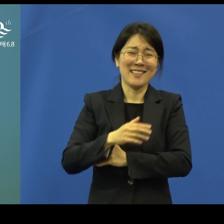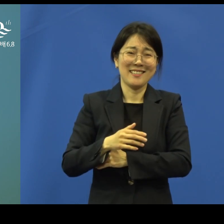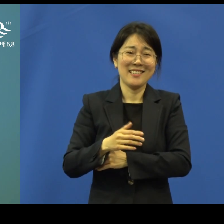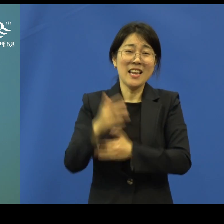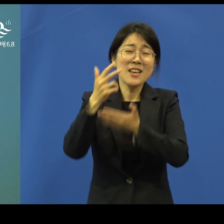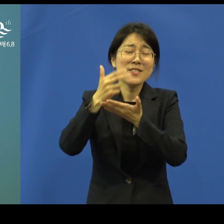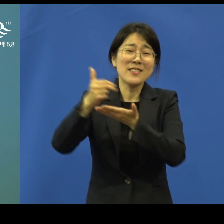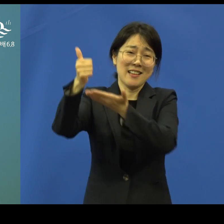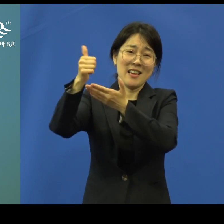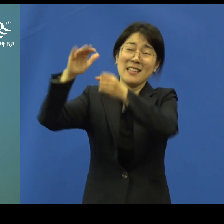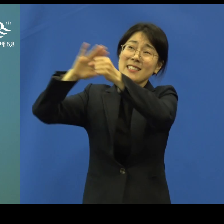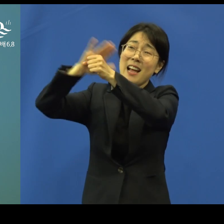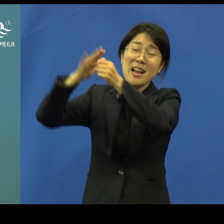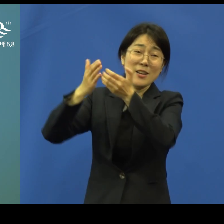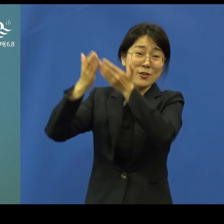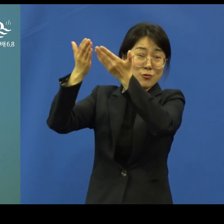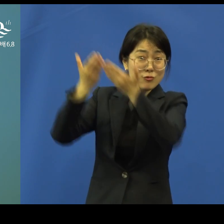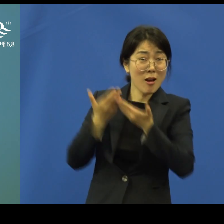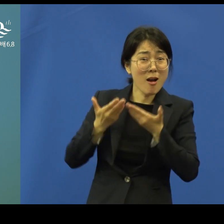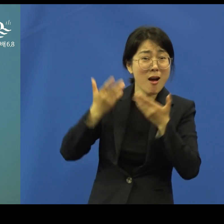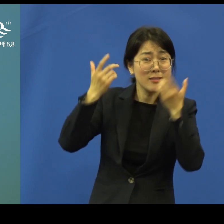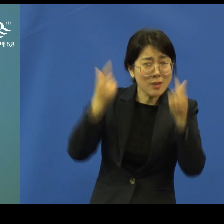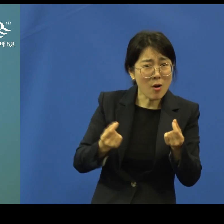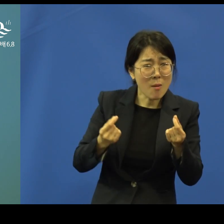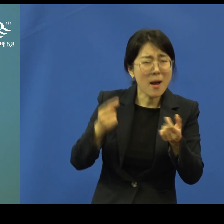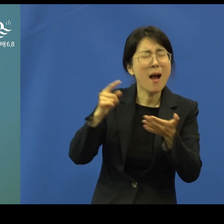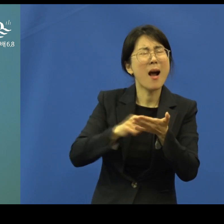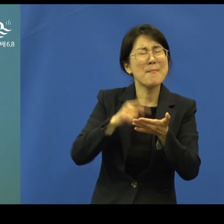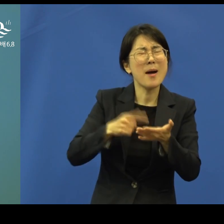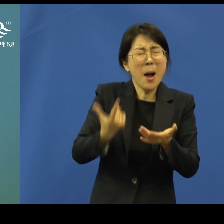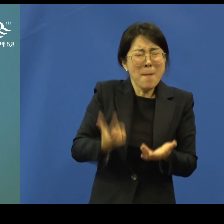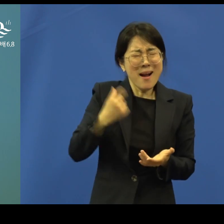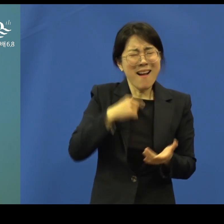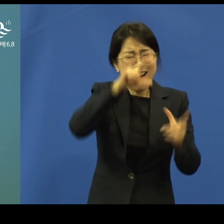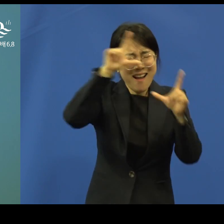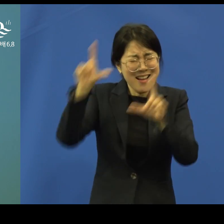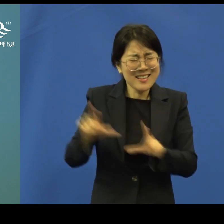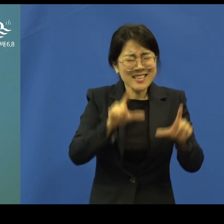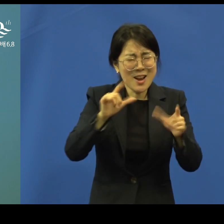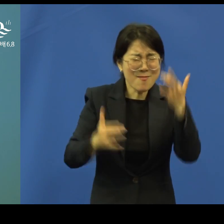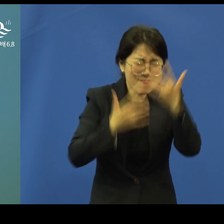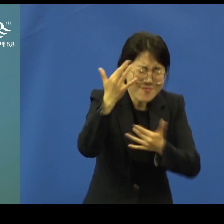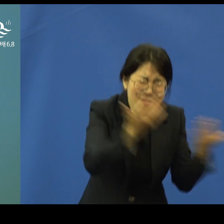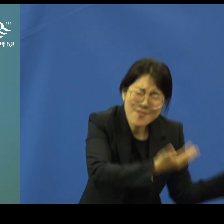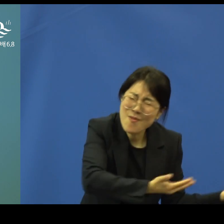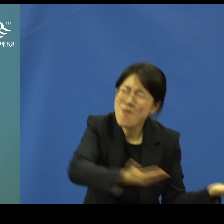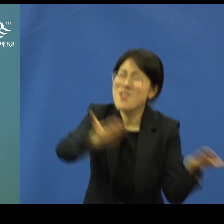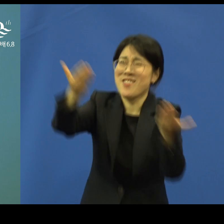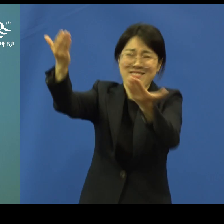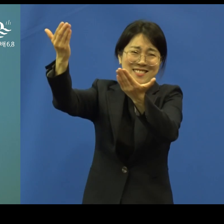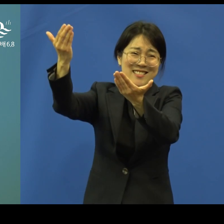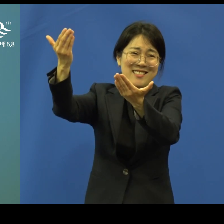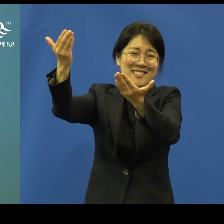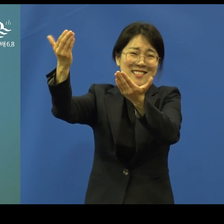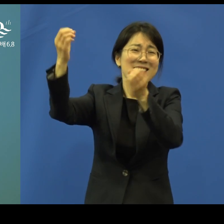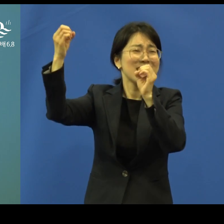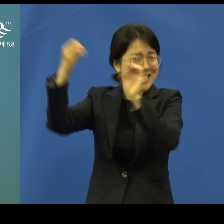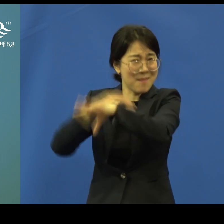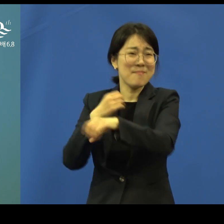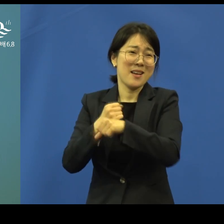주님이 우리를 사랑하셨던 것처럼 우리도 그분을 향해서 우리의 삶을 활활 불태워 올려드리는